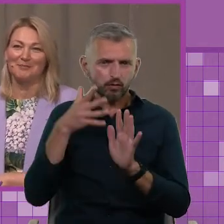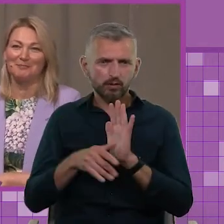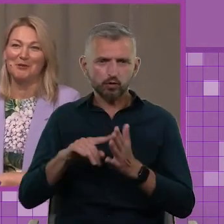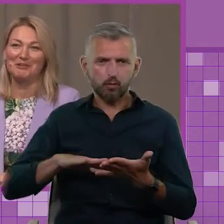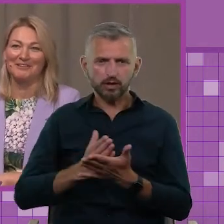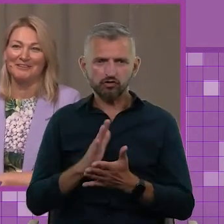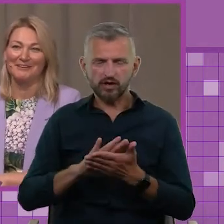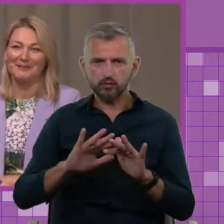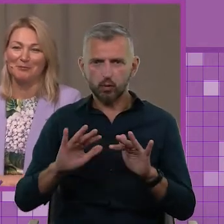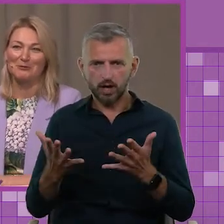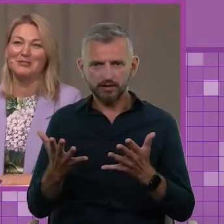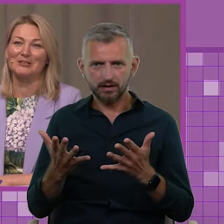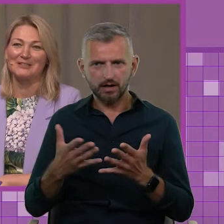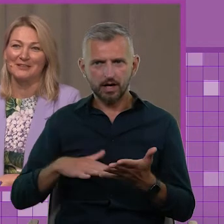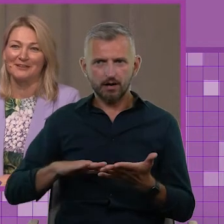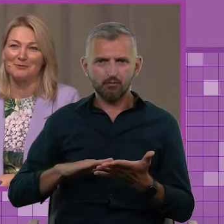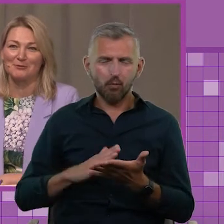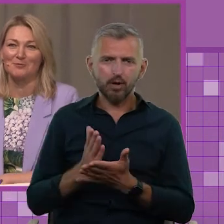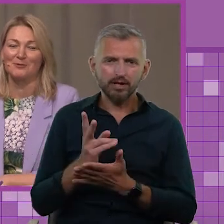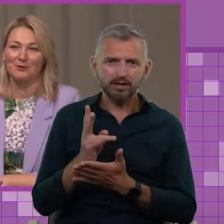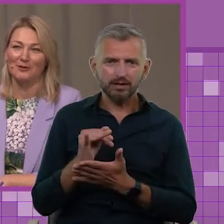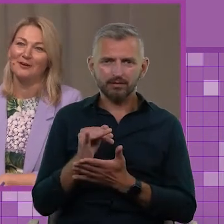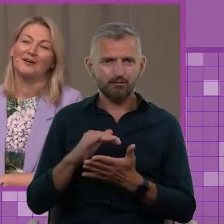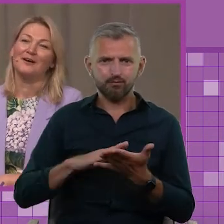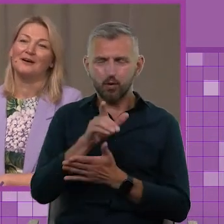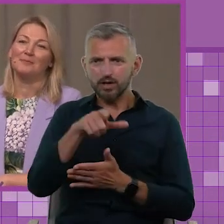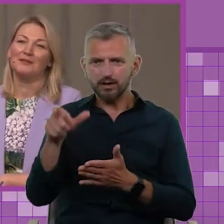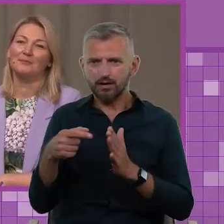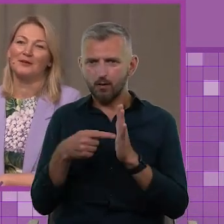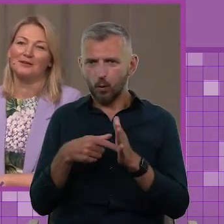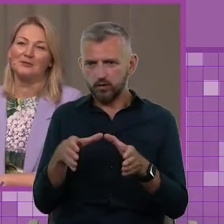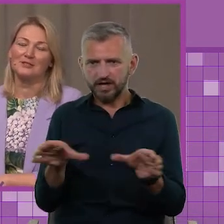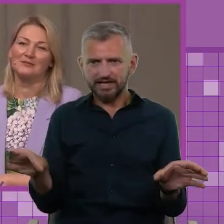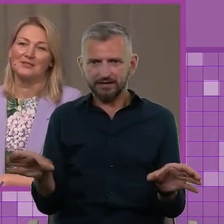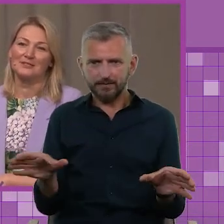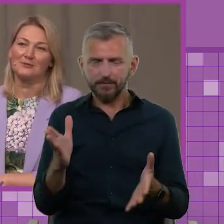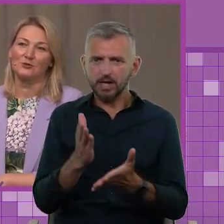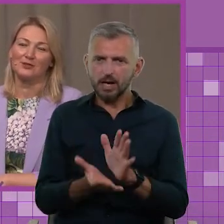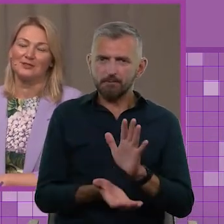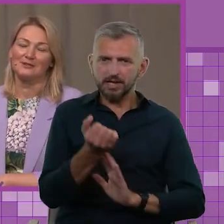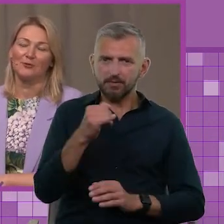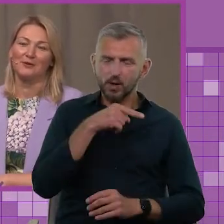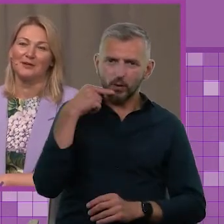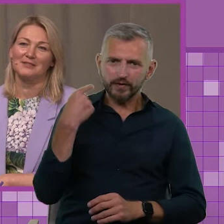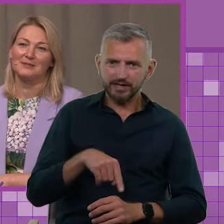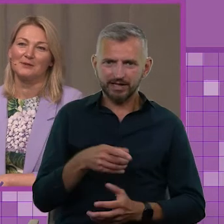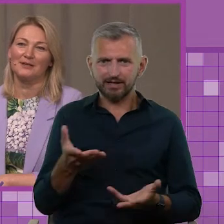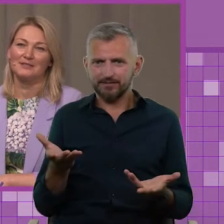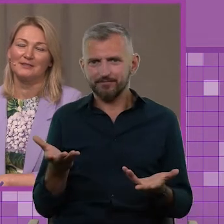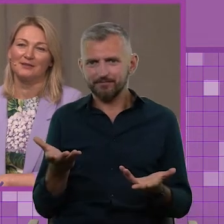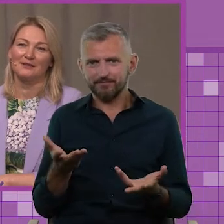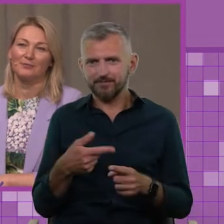політична ситуація, політики там розділилися, да, ми розуміємо, є підтримка і Росії, все це знову ж